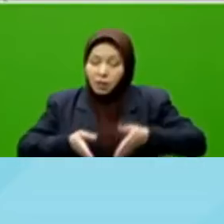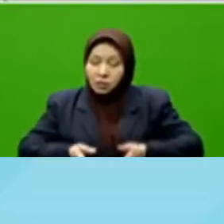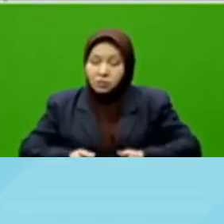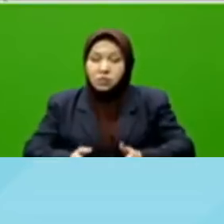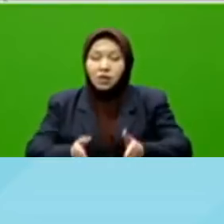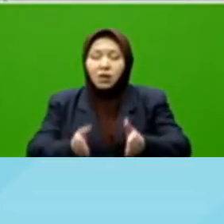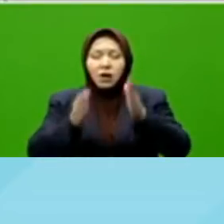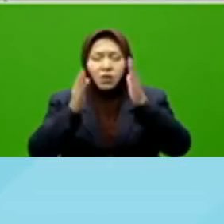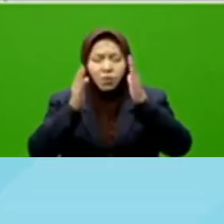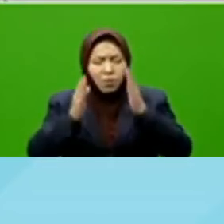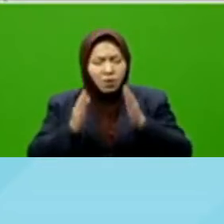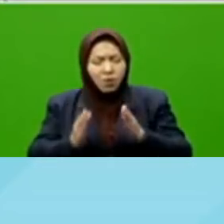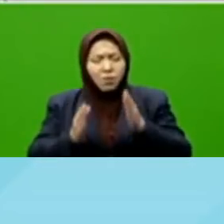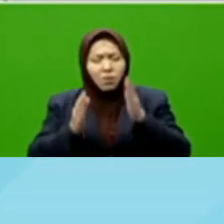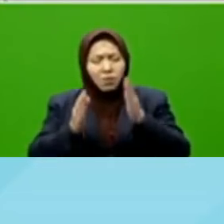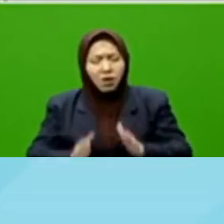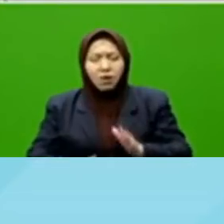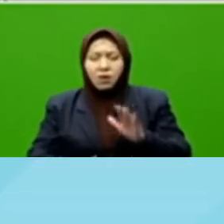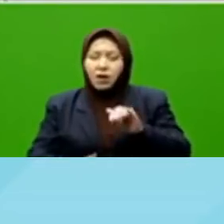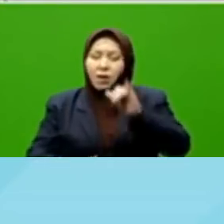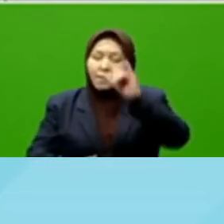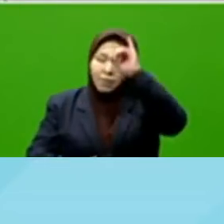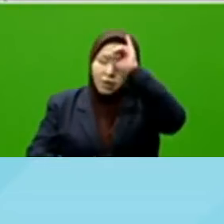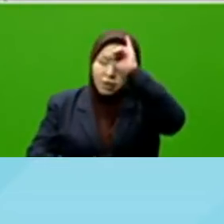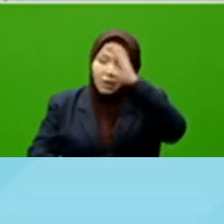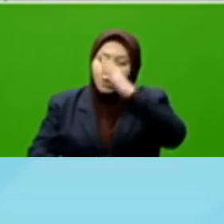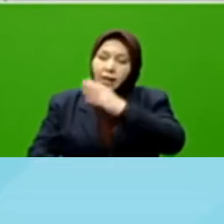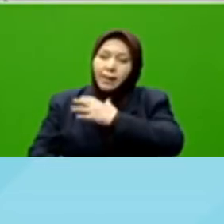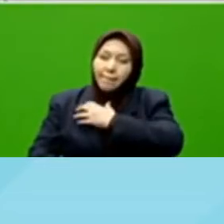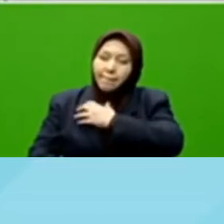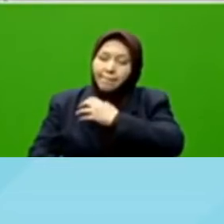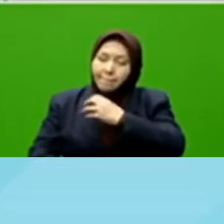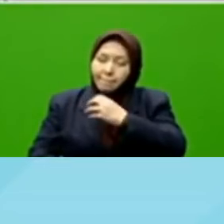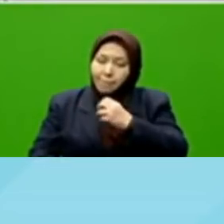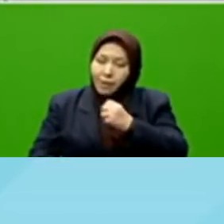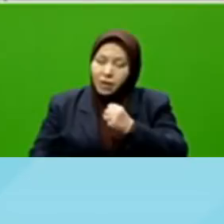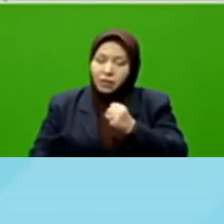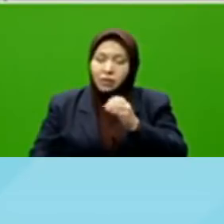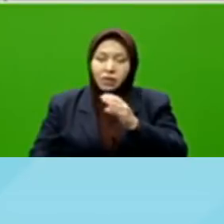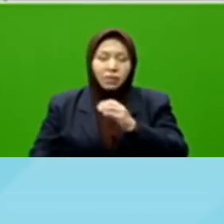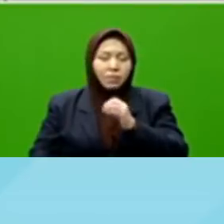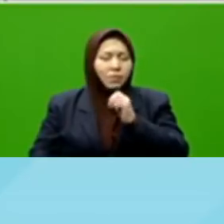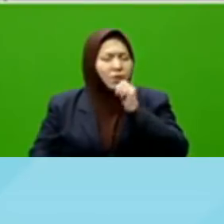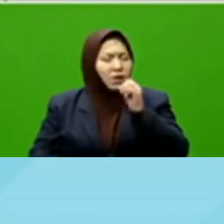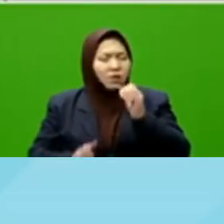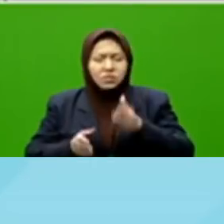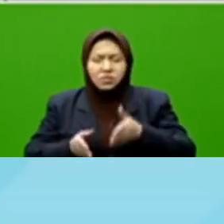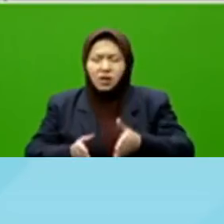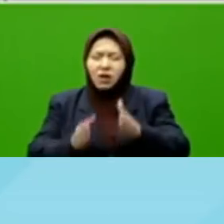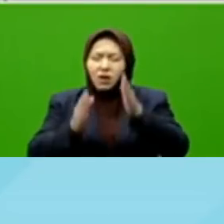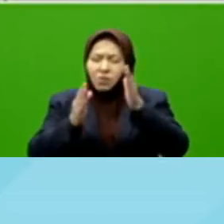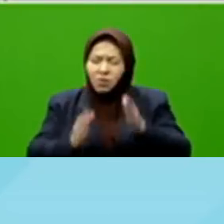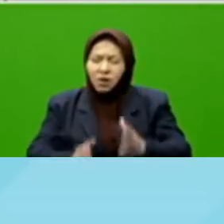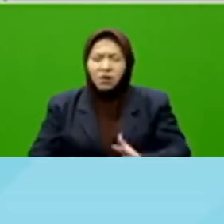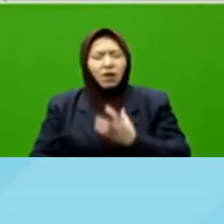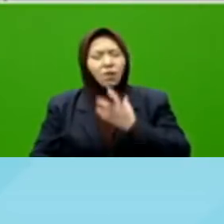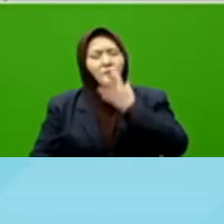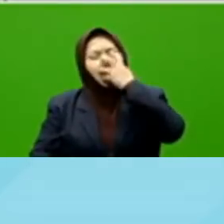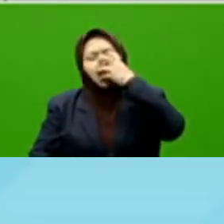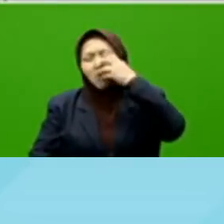صراط الذين أنعمت عليهم غير